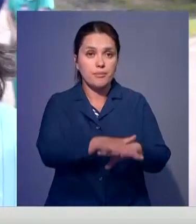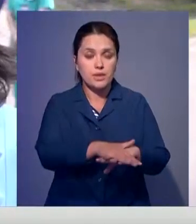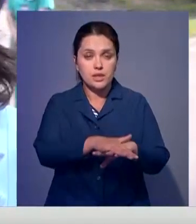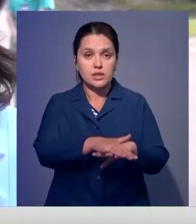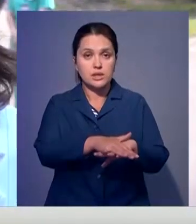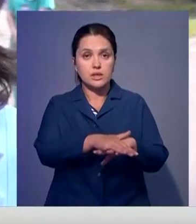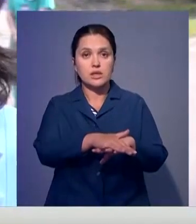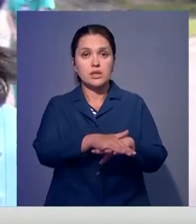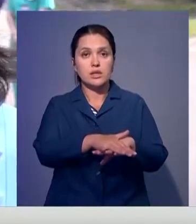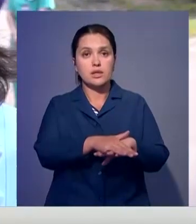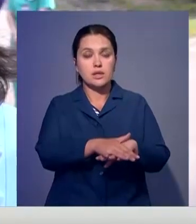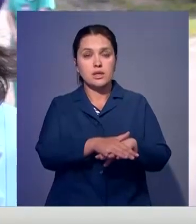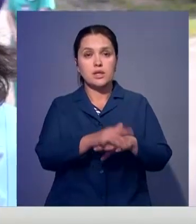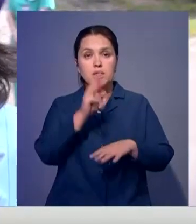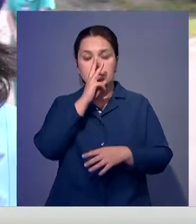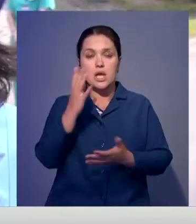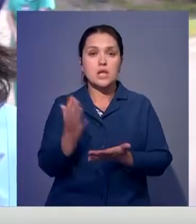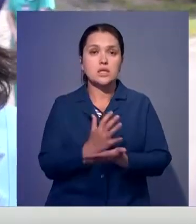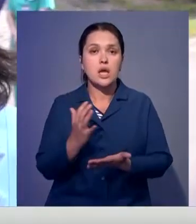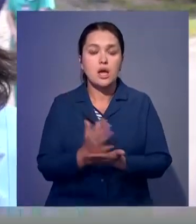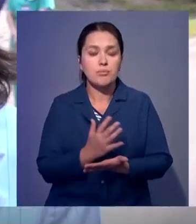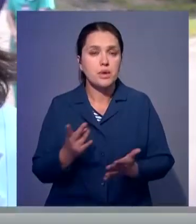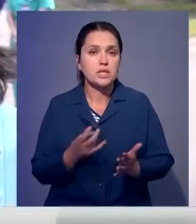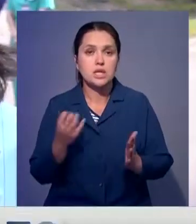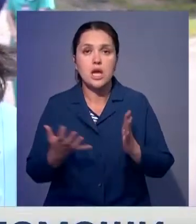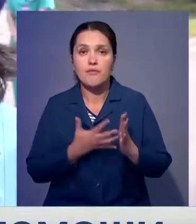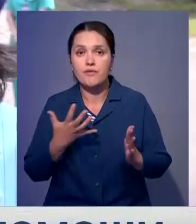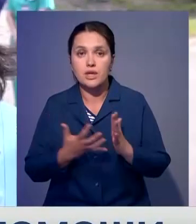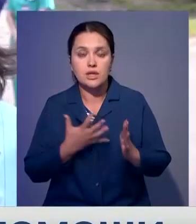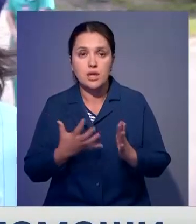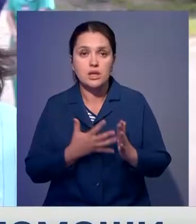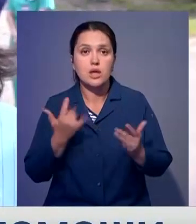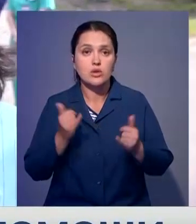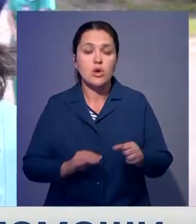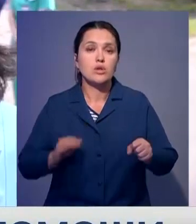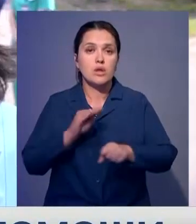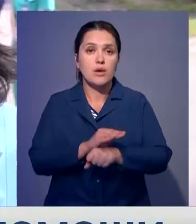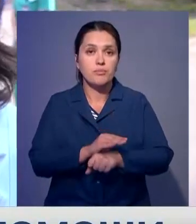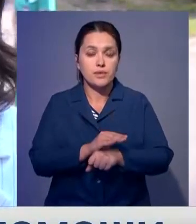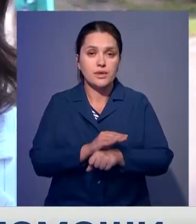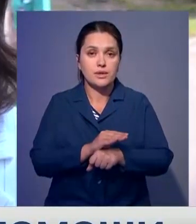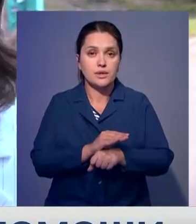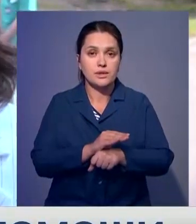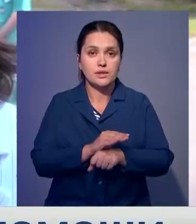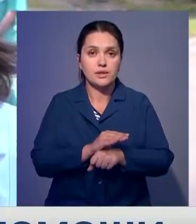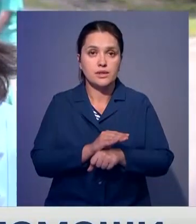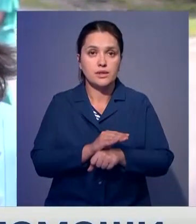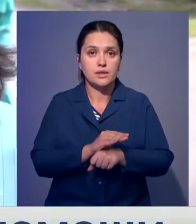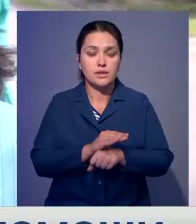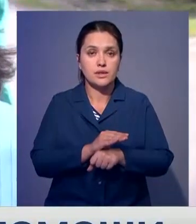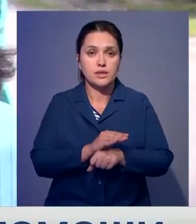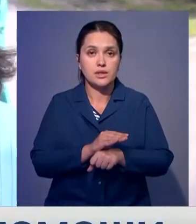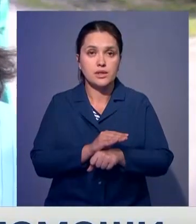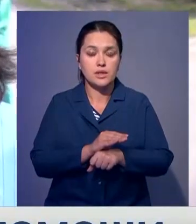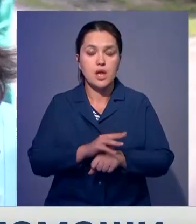вот касательно и заработной платы. Мы знаем, что заработные платы сейчас повышены, но, как мы видим, да, что